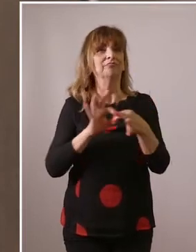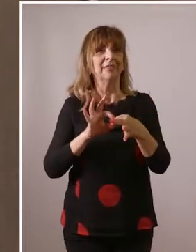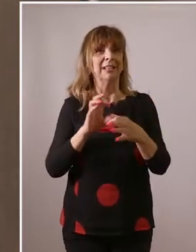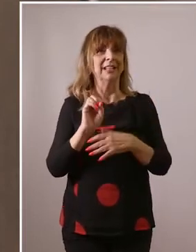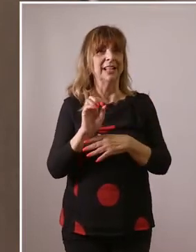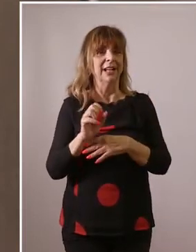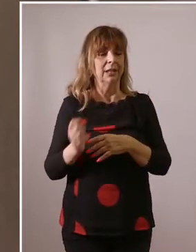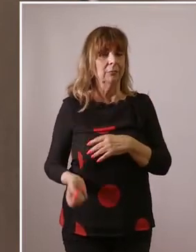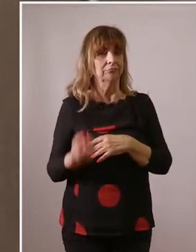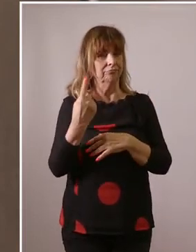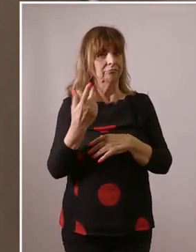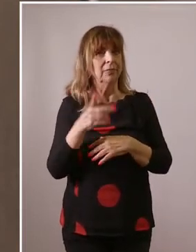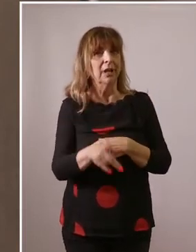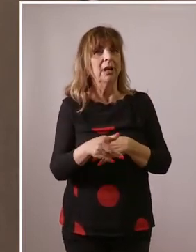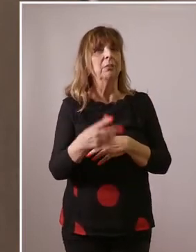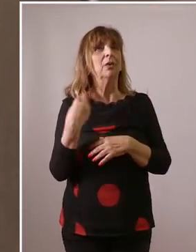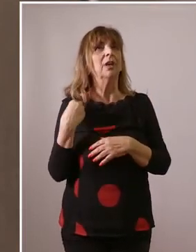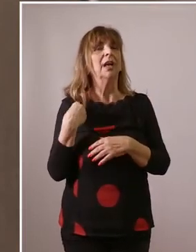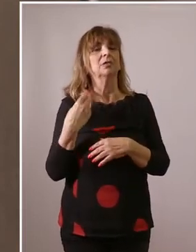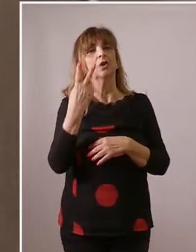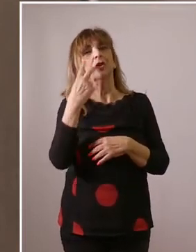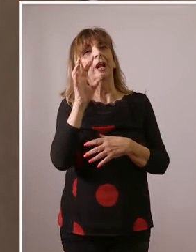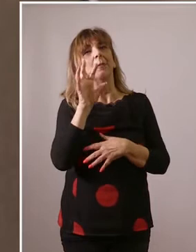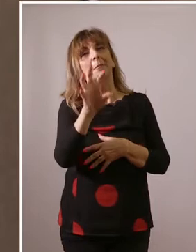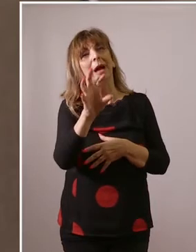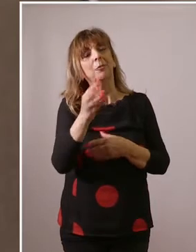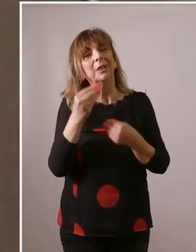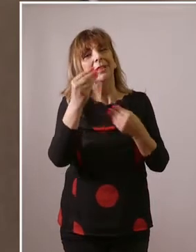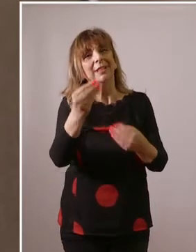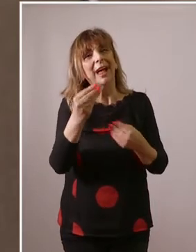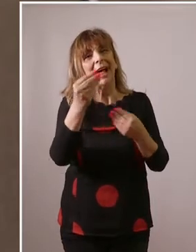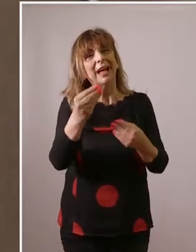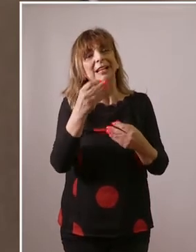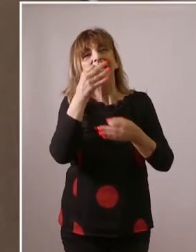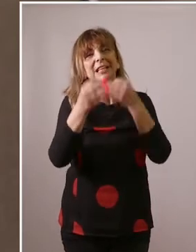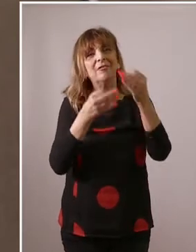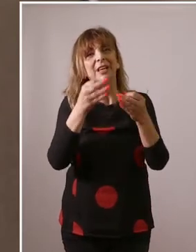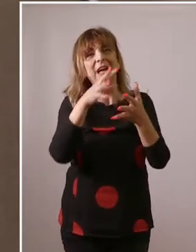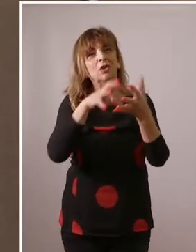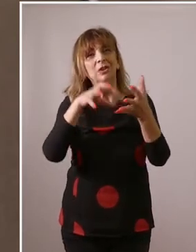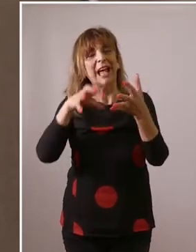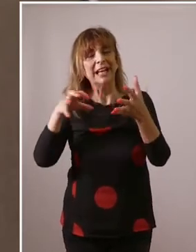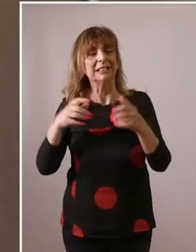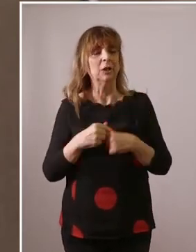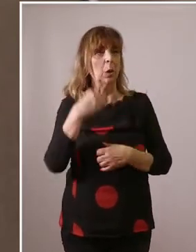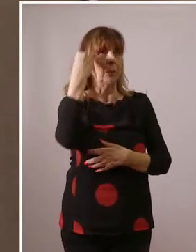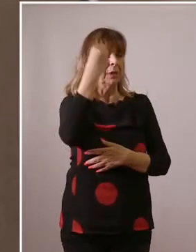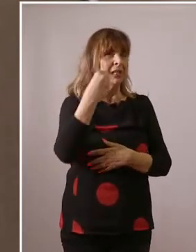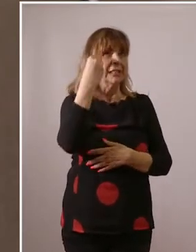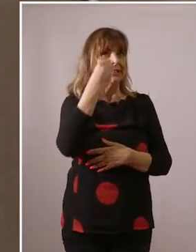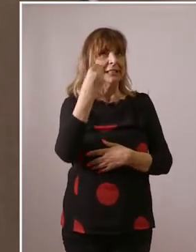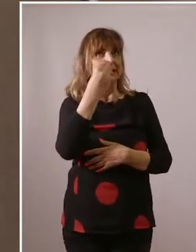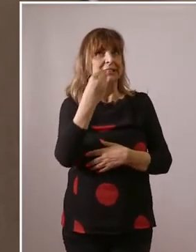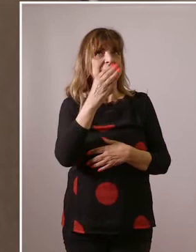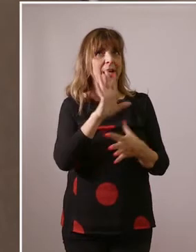mi è stato chiesto di trovare un'immagine che restituisse il senso di quel testo e ho pensato di ricorrere a una